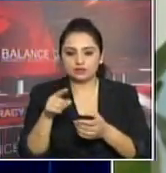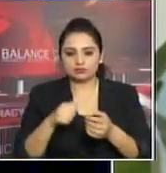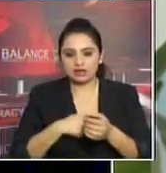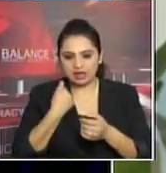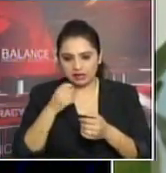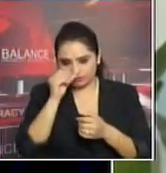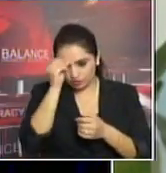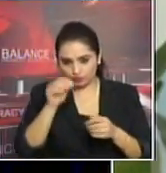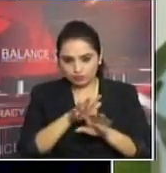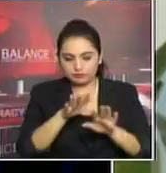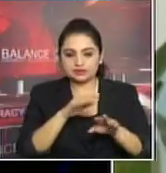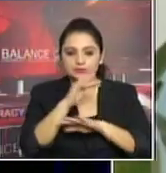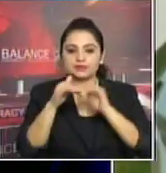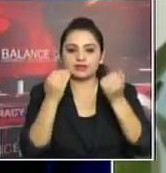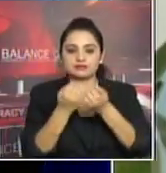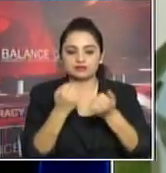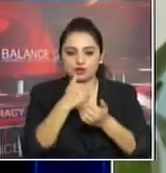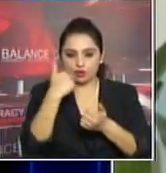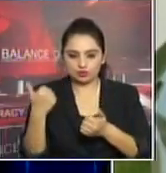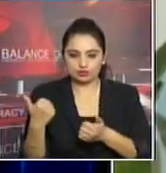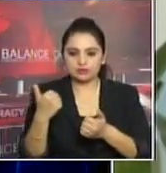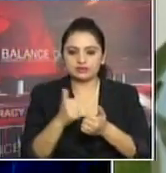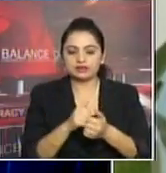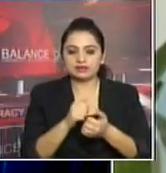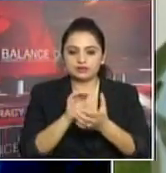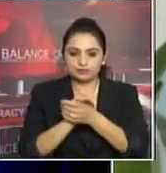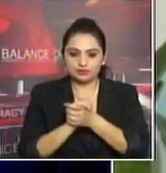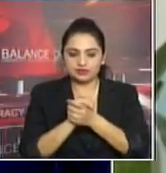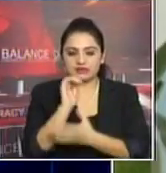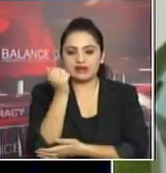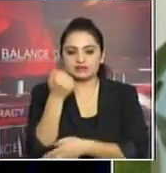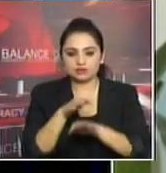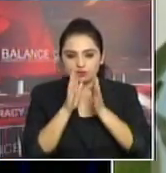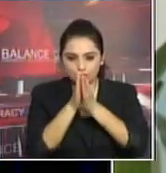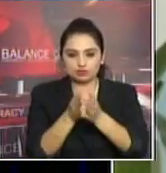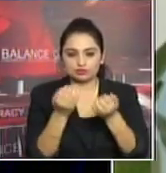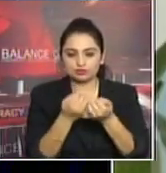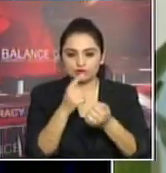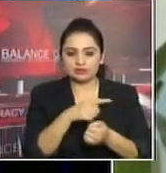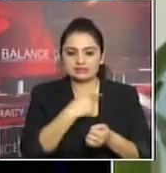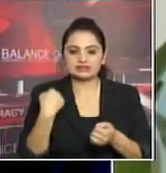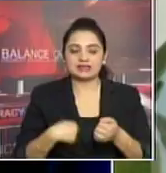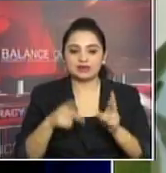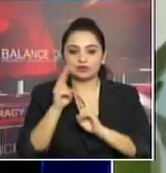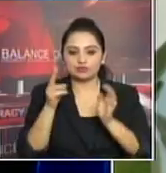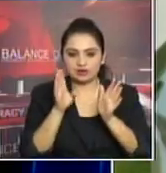आफैले पूर्वाधार विकास गर्ने, अर्को चाहिँ नि मित्र राष्ट्रहरूलाई अनुरोध पनि गर्ने। चाइनाको तर्फको कुरा गर्दा